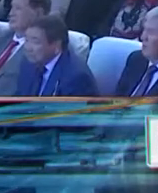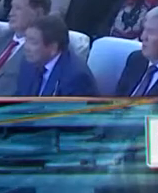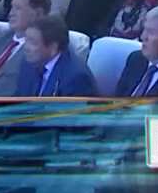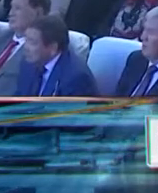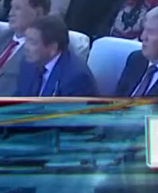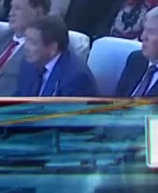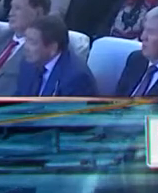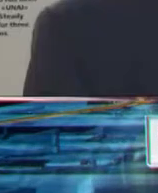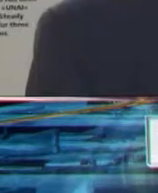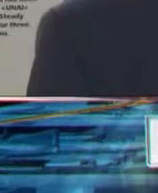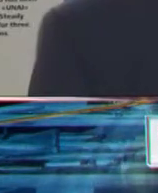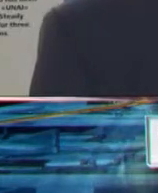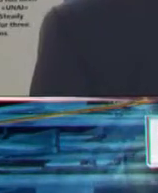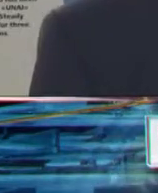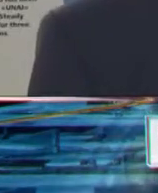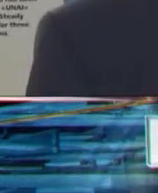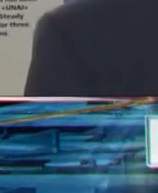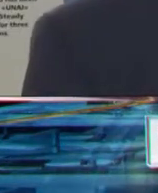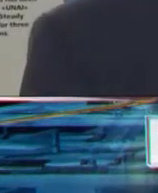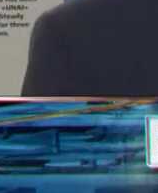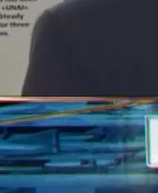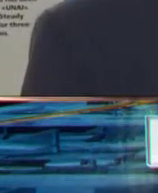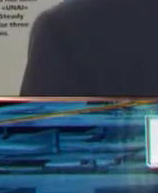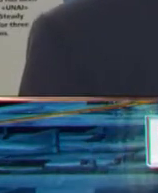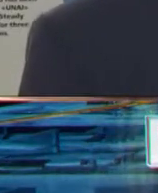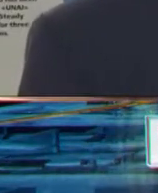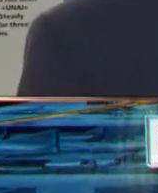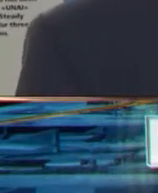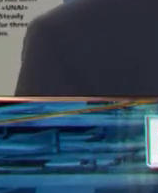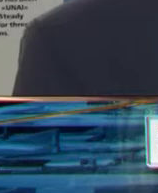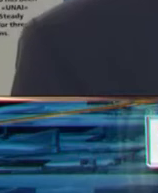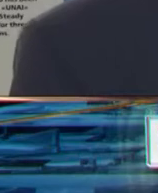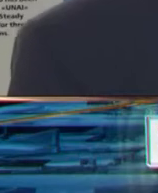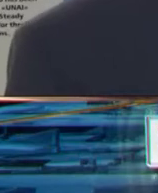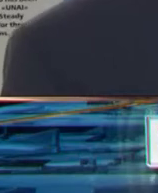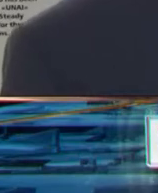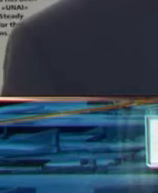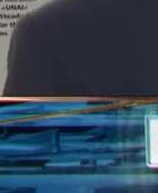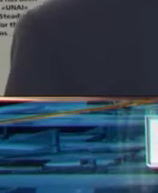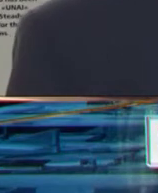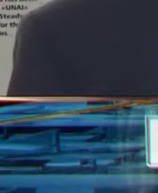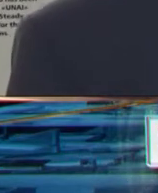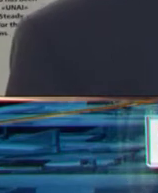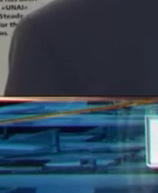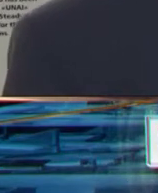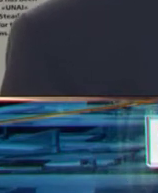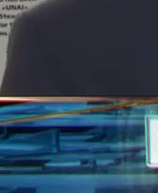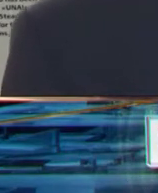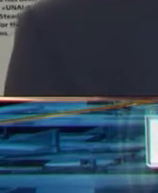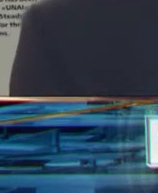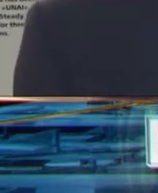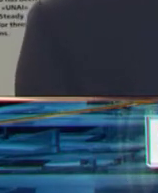мен ғалымдар жиылды. Енді осында ұсыныстар түсті, мысалы Болгариядан, мысалы Польшадан, Хорватиядан, Турциядан осы Фарабидің